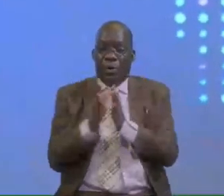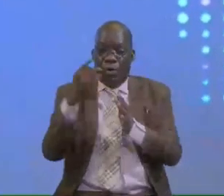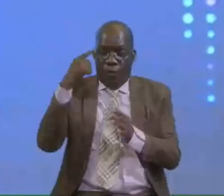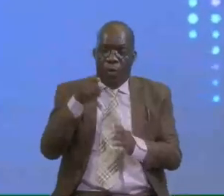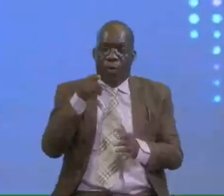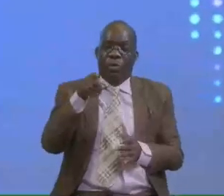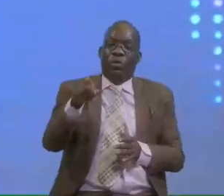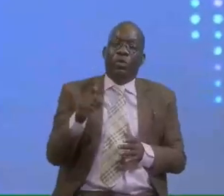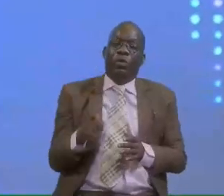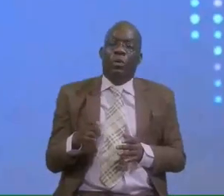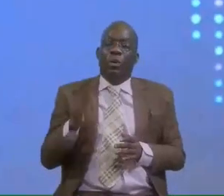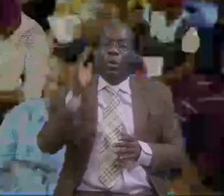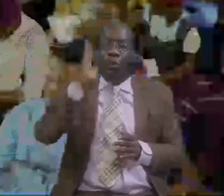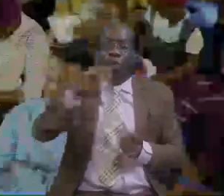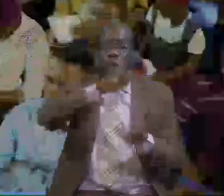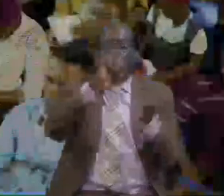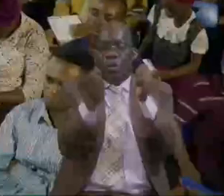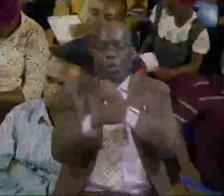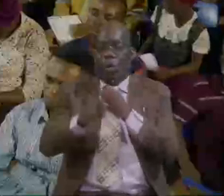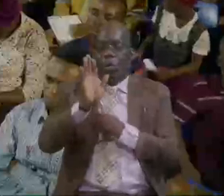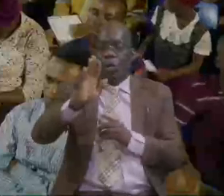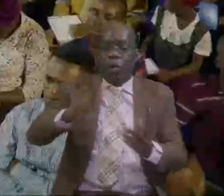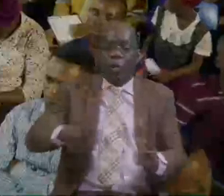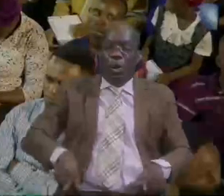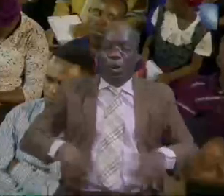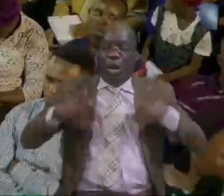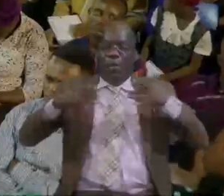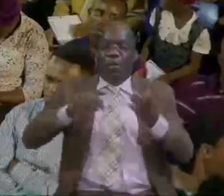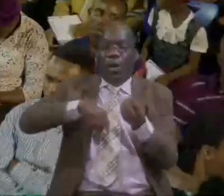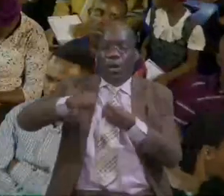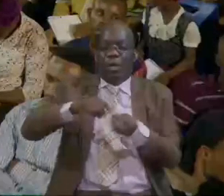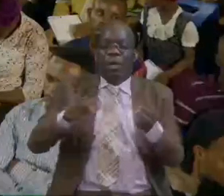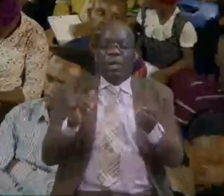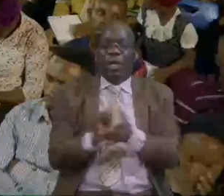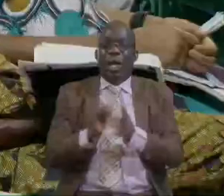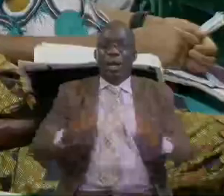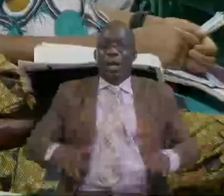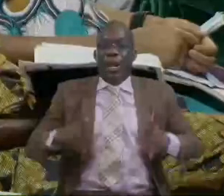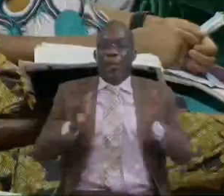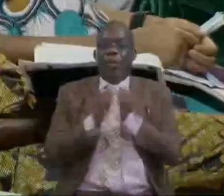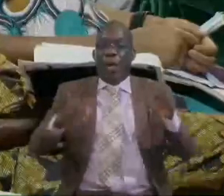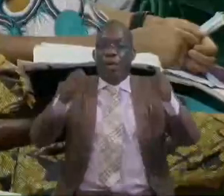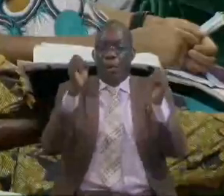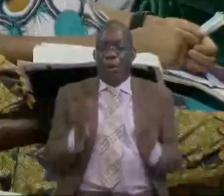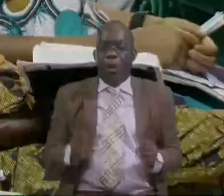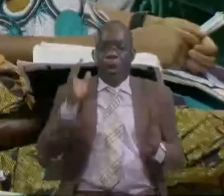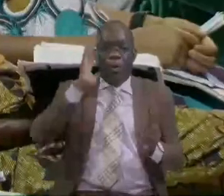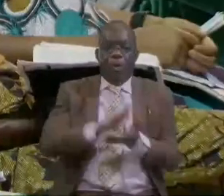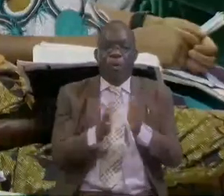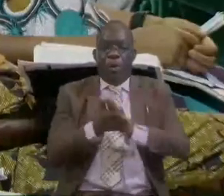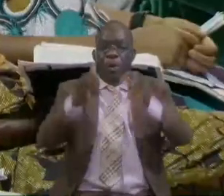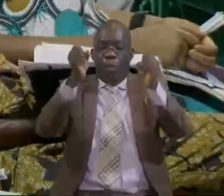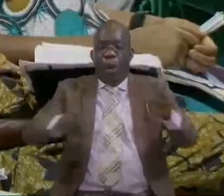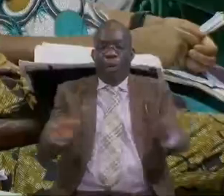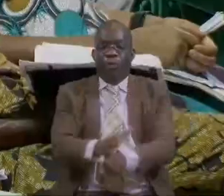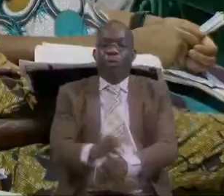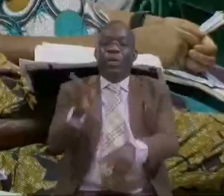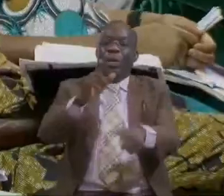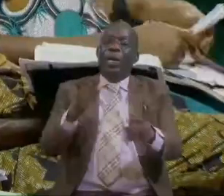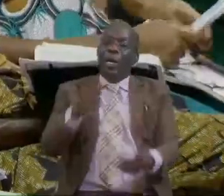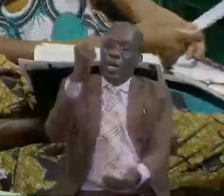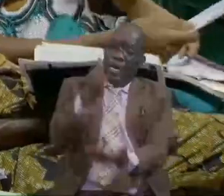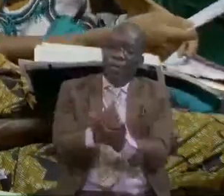toi va transformer ta vie. Cette vie importante sera puissante. Je crois que